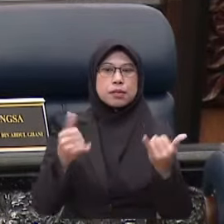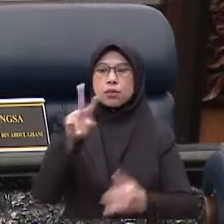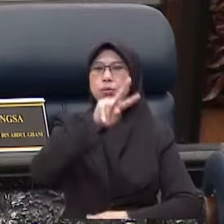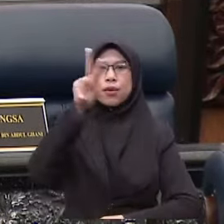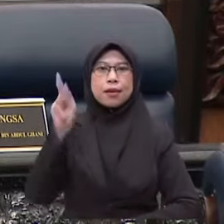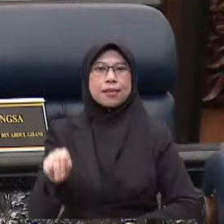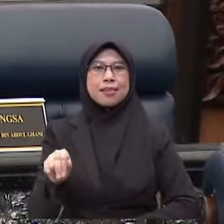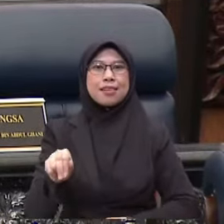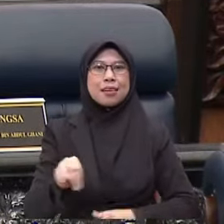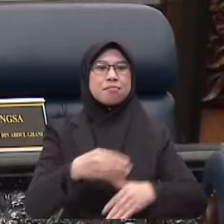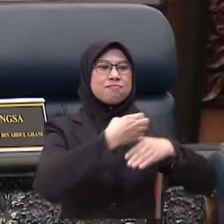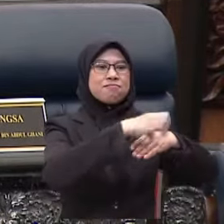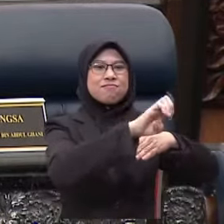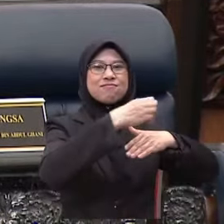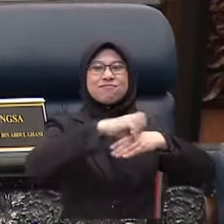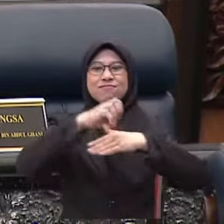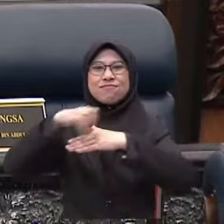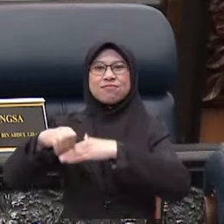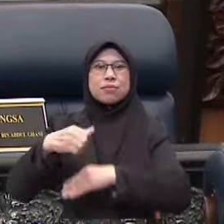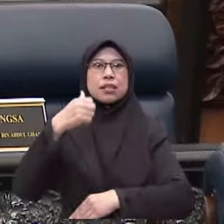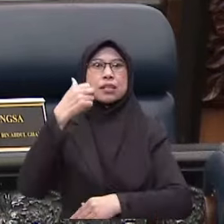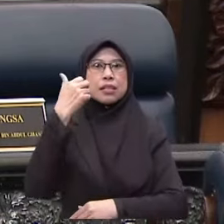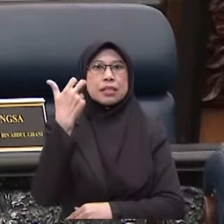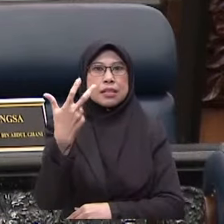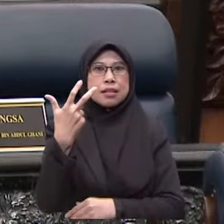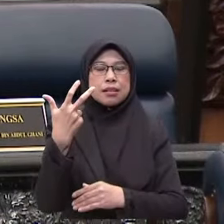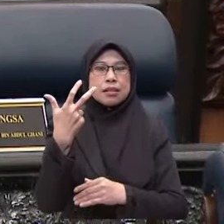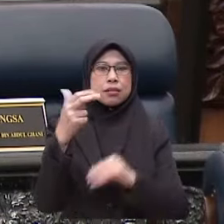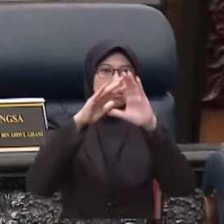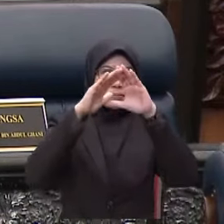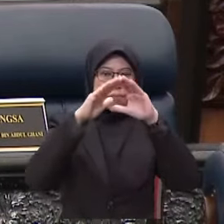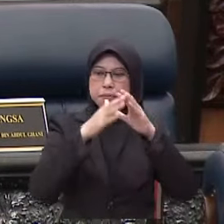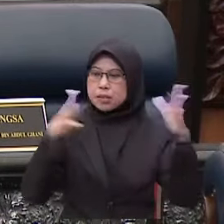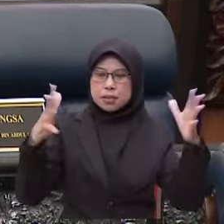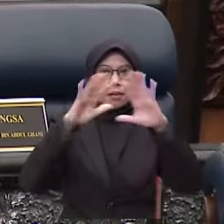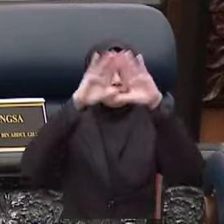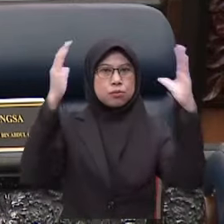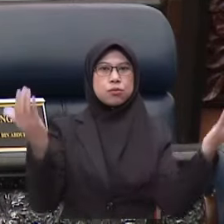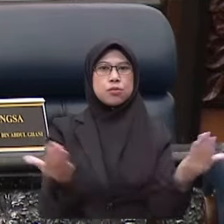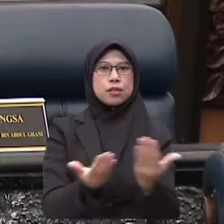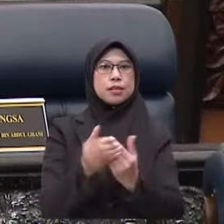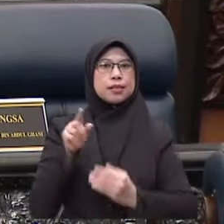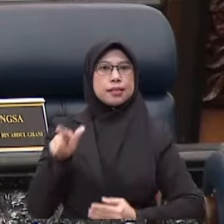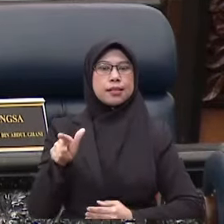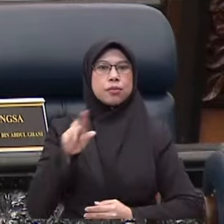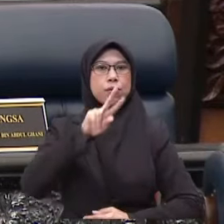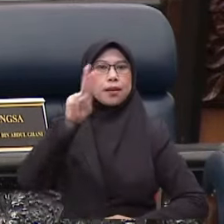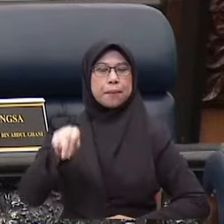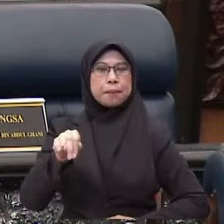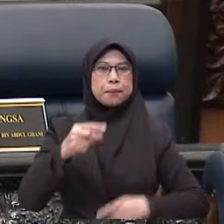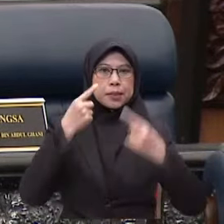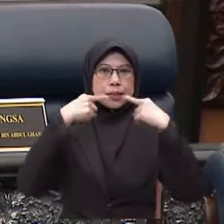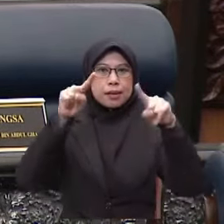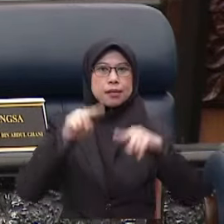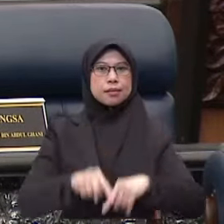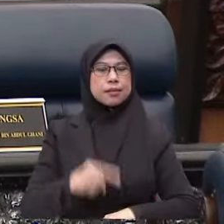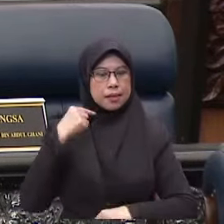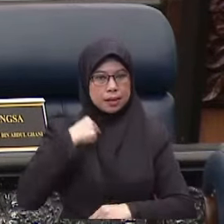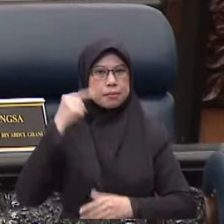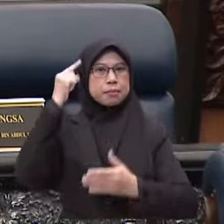menjadi pengeksport beras ketiga terbesar di dan saya percaya kalau kelapa